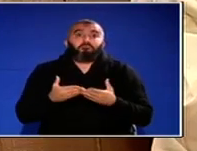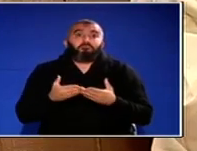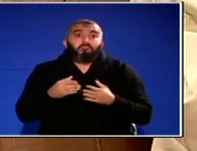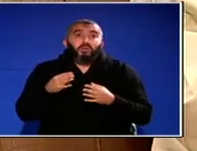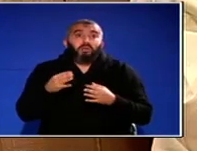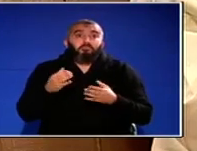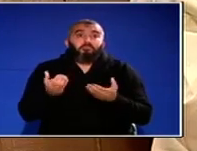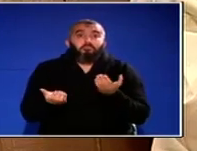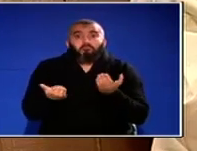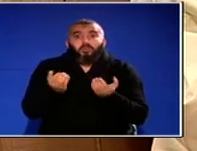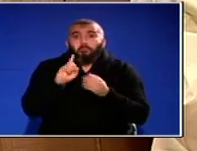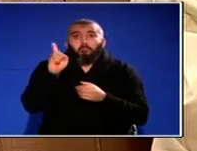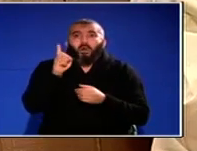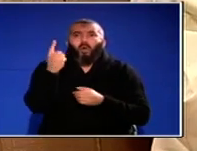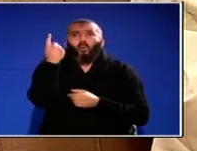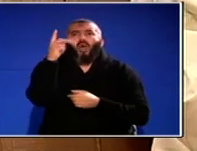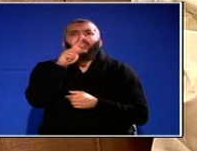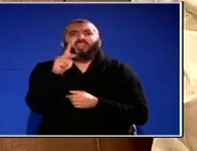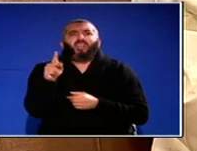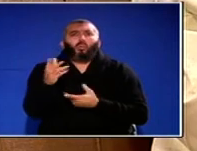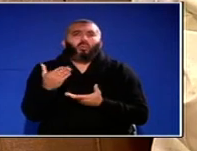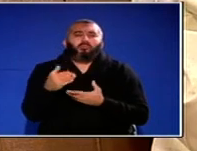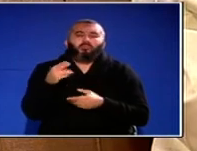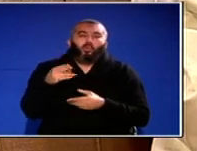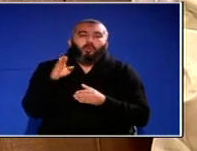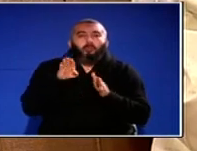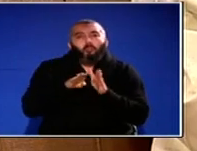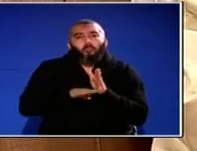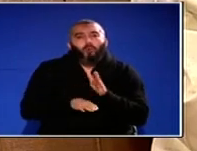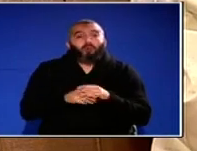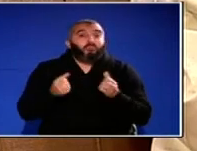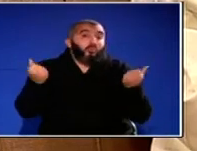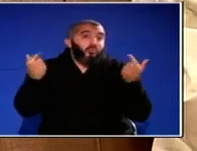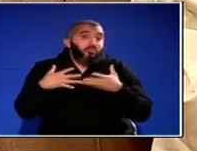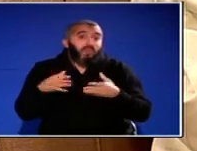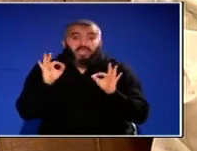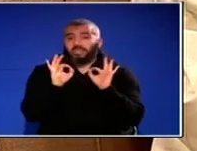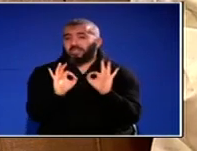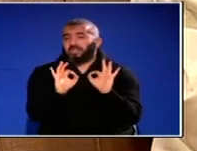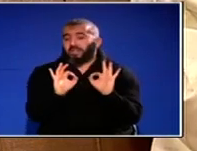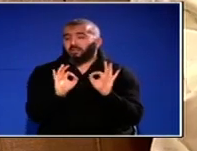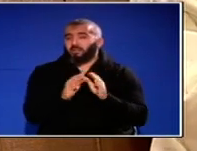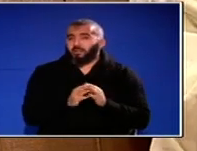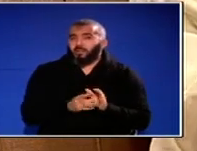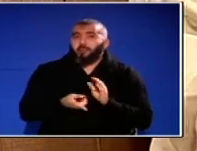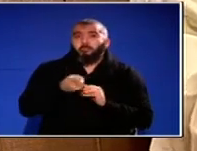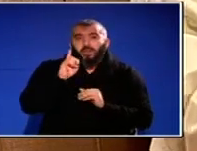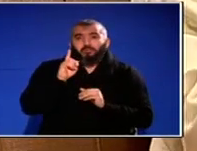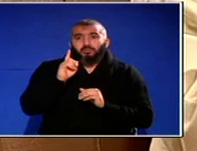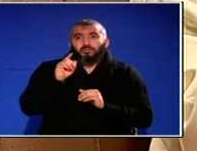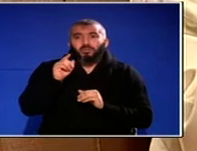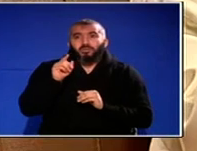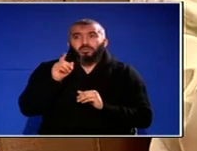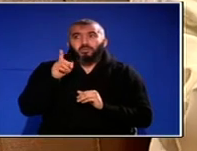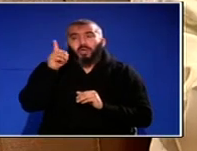على من السميد أو ما إلى ذلك، أو أكثر أو أقل لا أدري، لكن المهم لعلها تدور